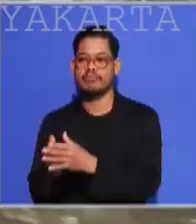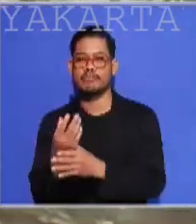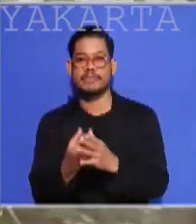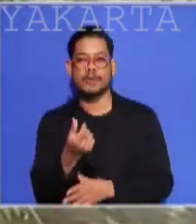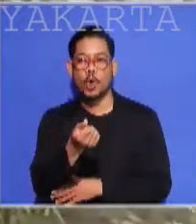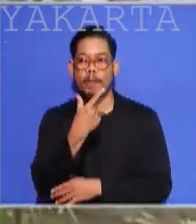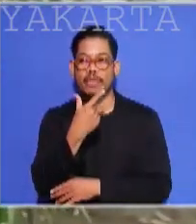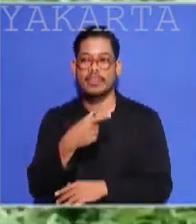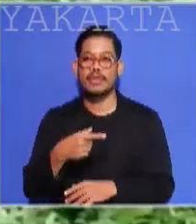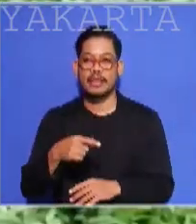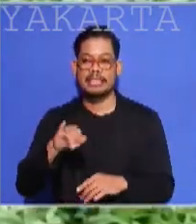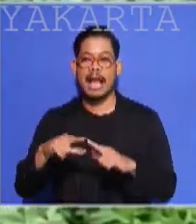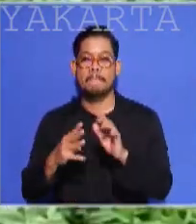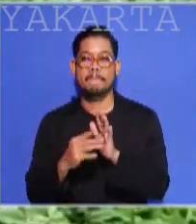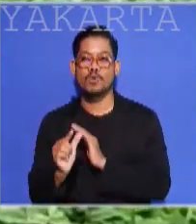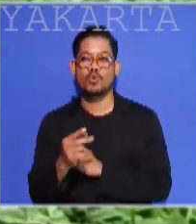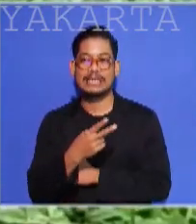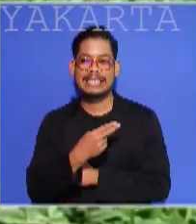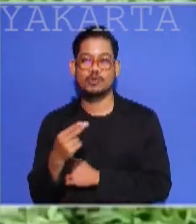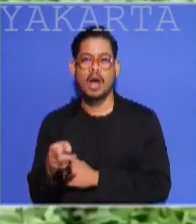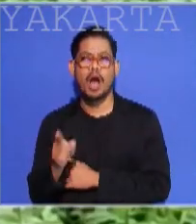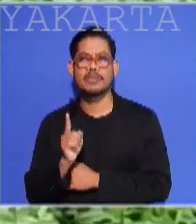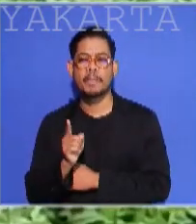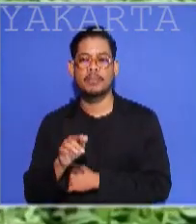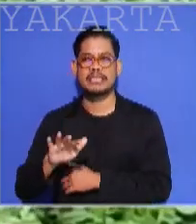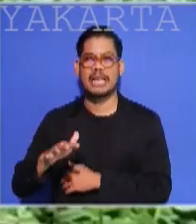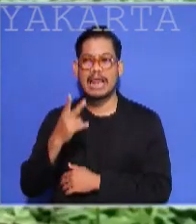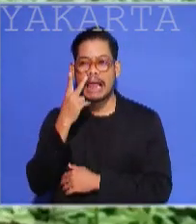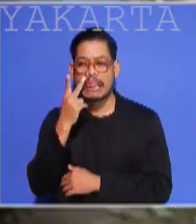jamu asal Indonesia yang semakin langka dan jarang ditemui.